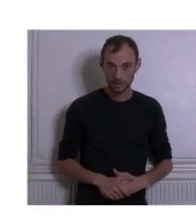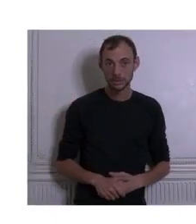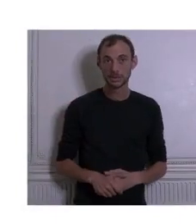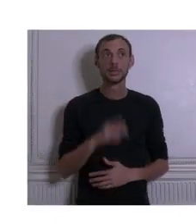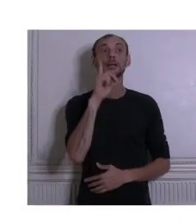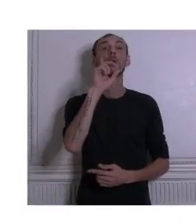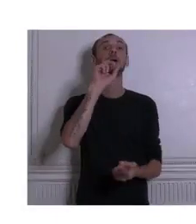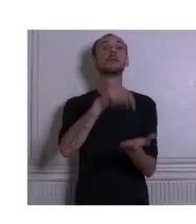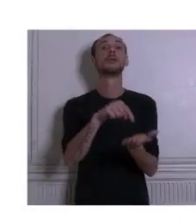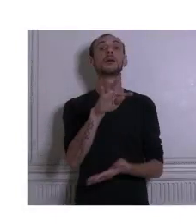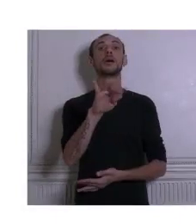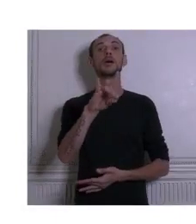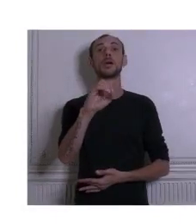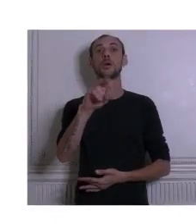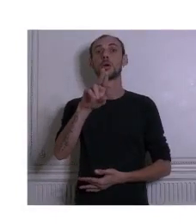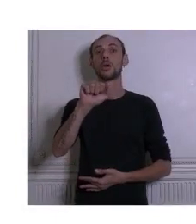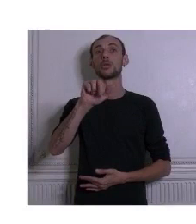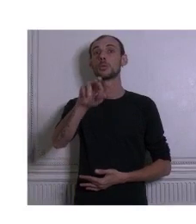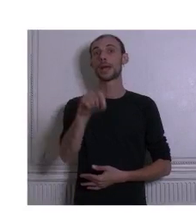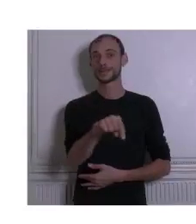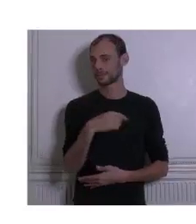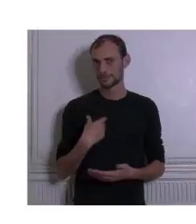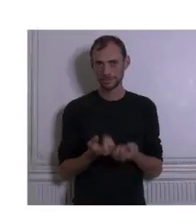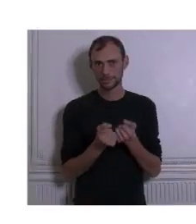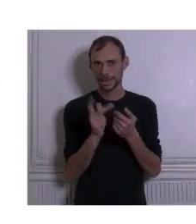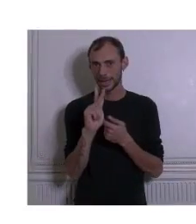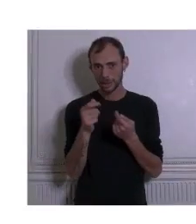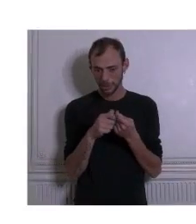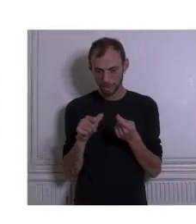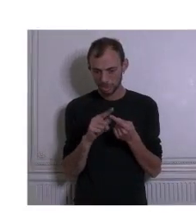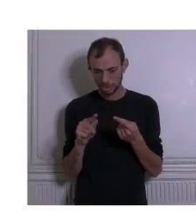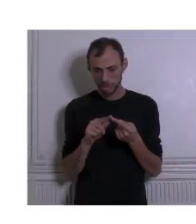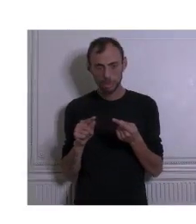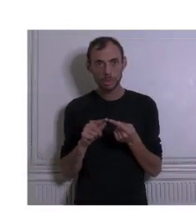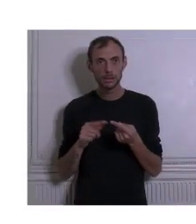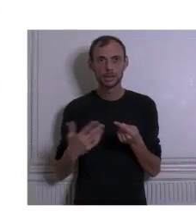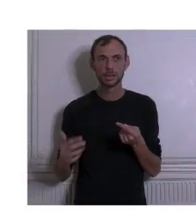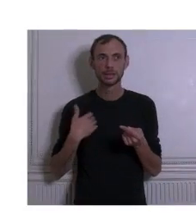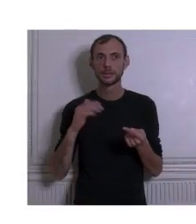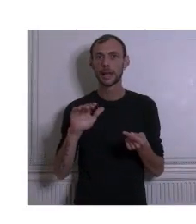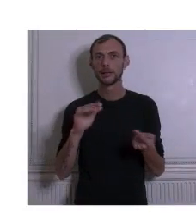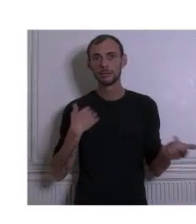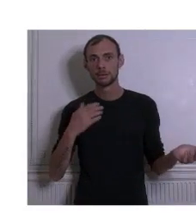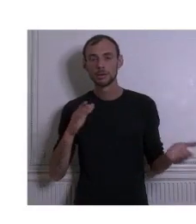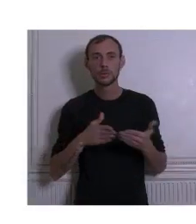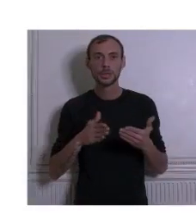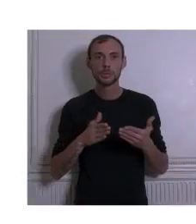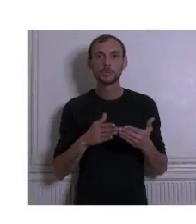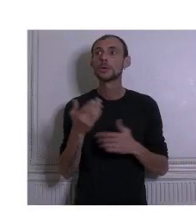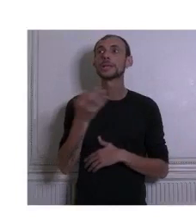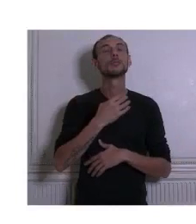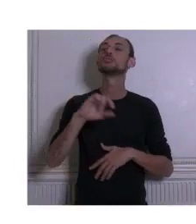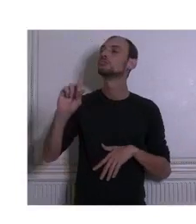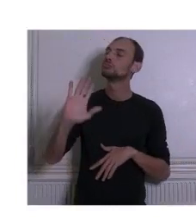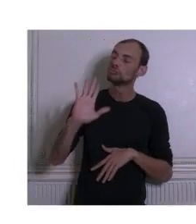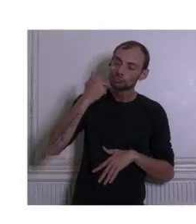que vous avez voulu et que vous avez imposée à vos partenaires, notamment socialistes. Et vous pouvez tourner le problème dans tous les sens. Quand on